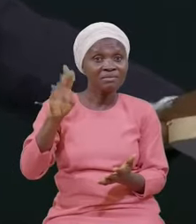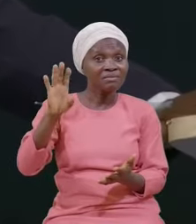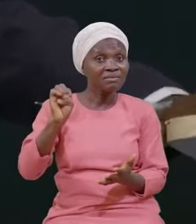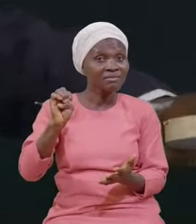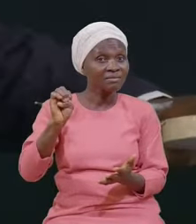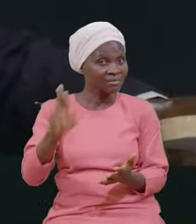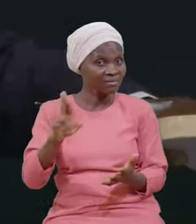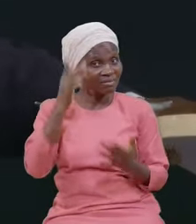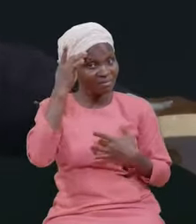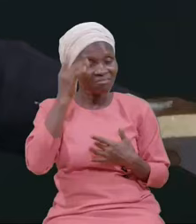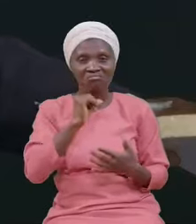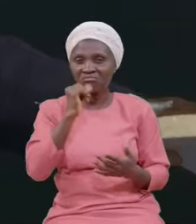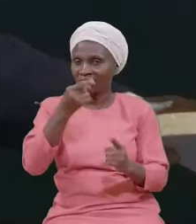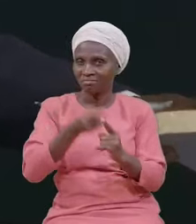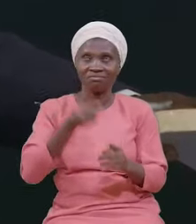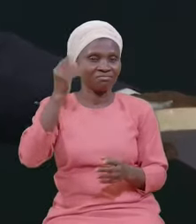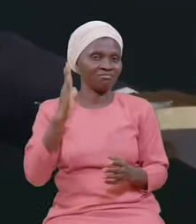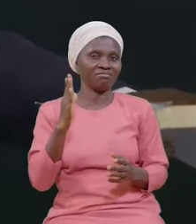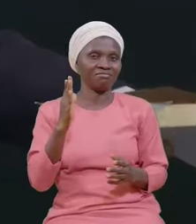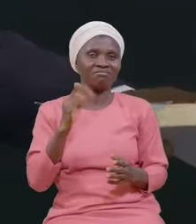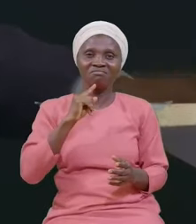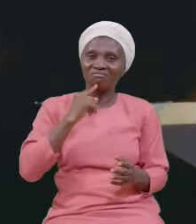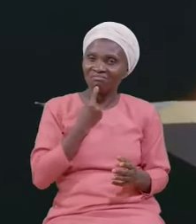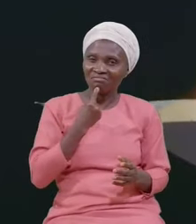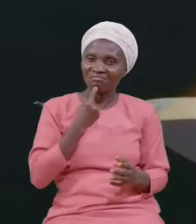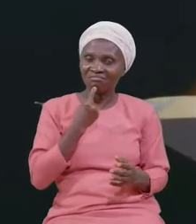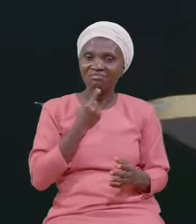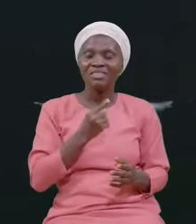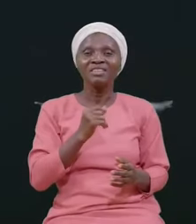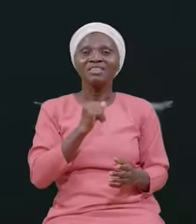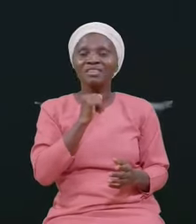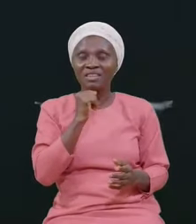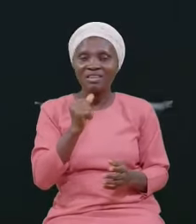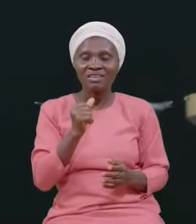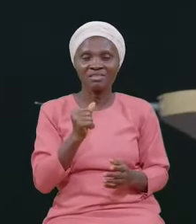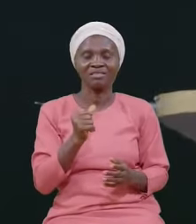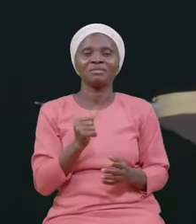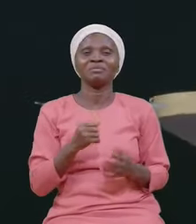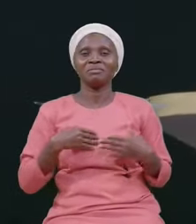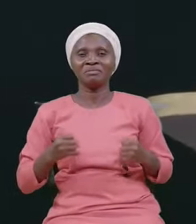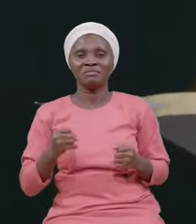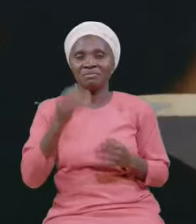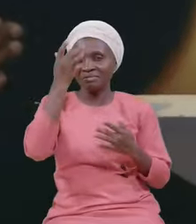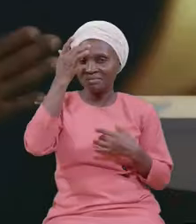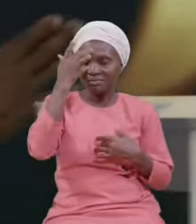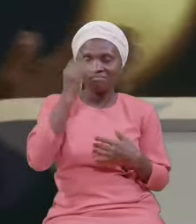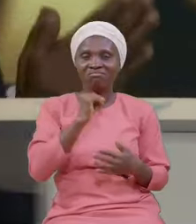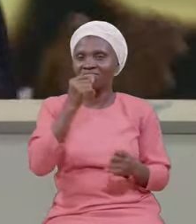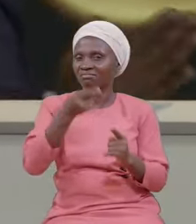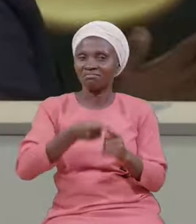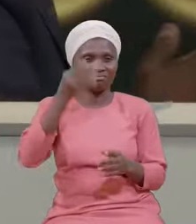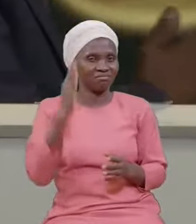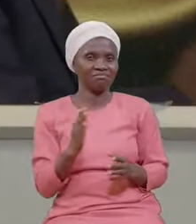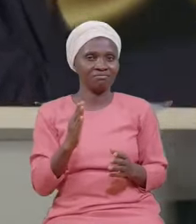Dieu. Les maladies incurables ne viennent pas de Dieu. Maintenant, comprenez. Si